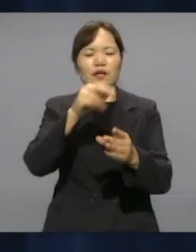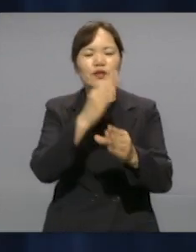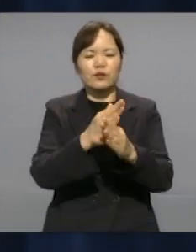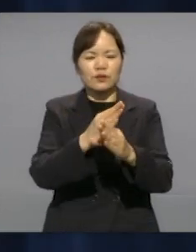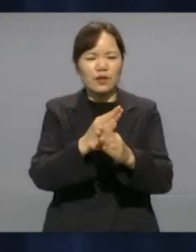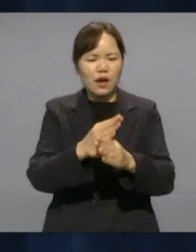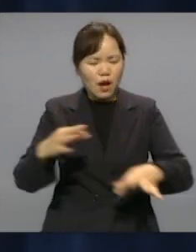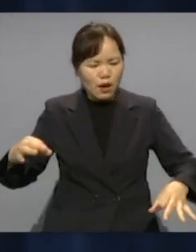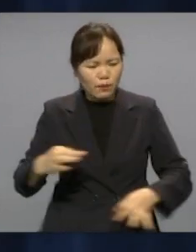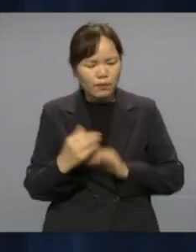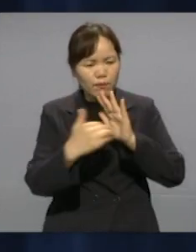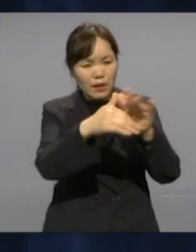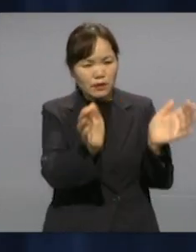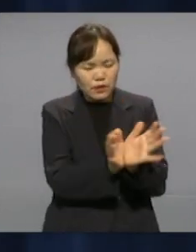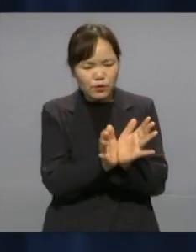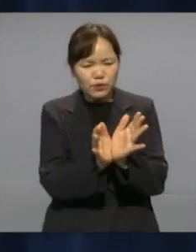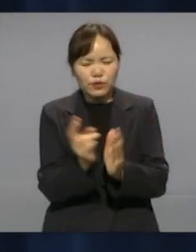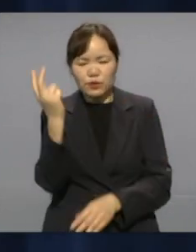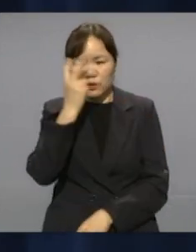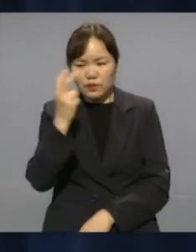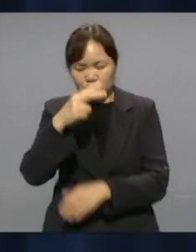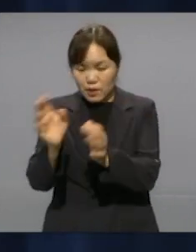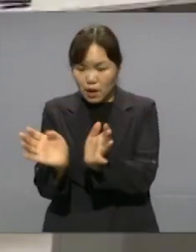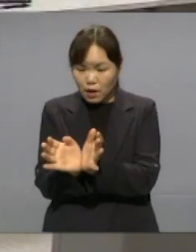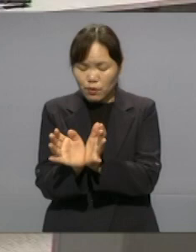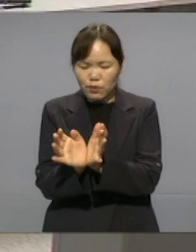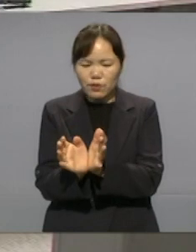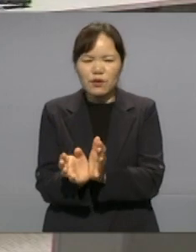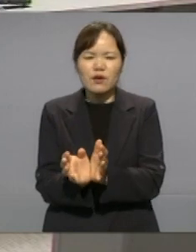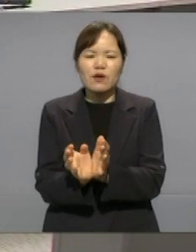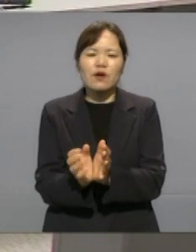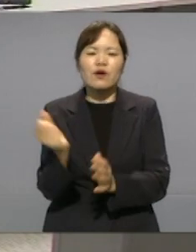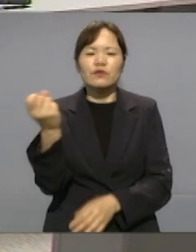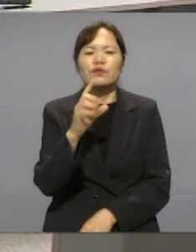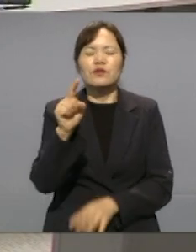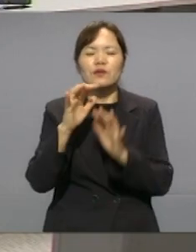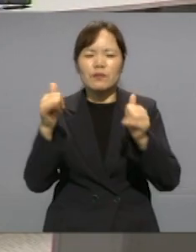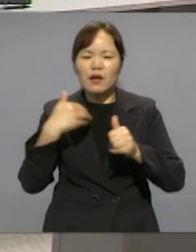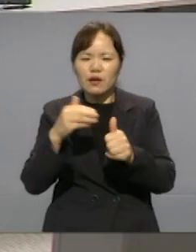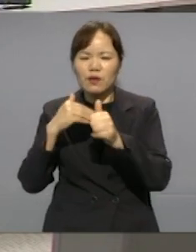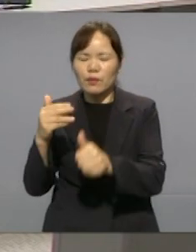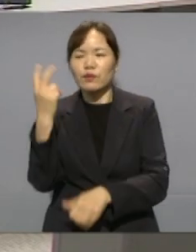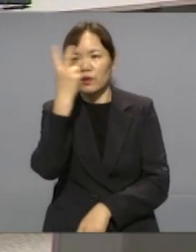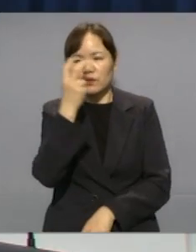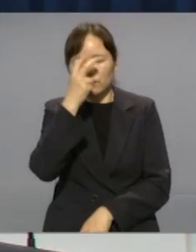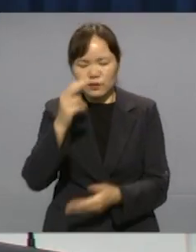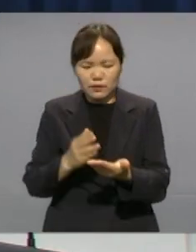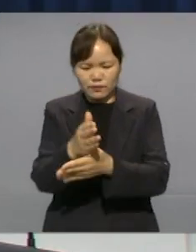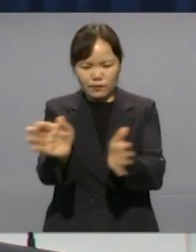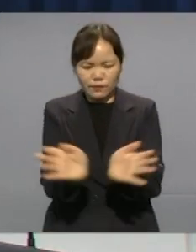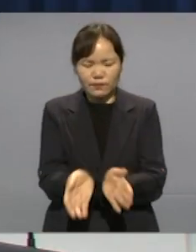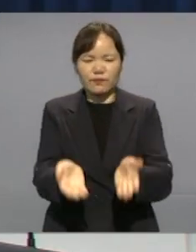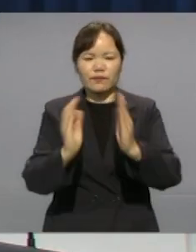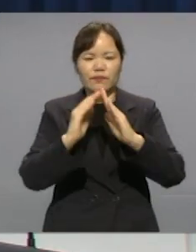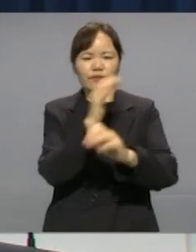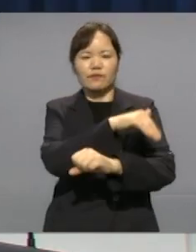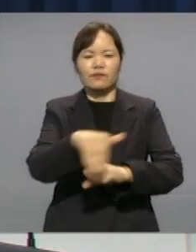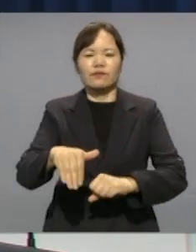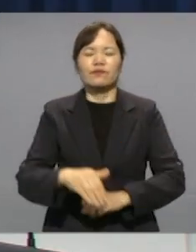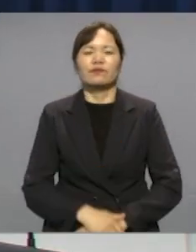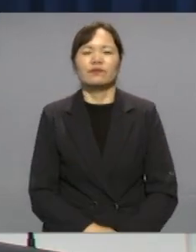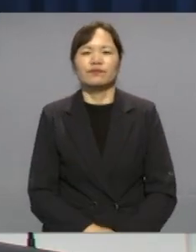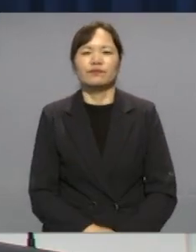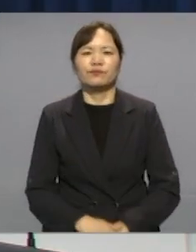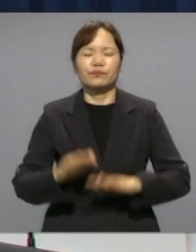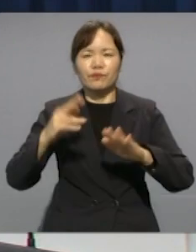부패방지국과 심사보호국 인원까지 수십 명을 투입해 대규모 채용 비리 전담조사단을 꾸릴 것이라고 말했습니다.